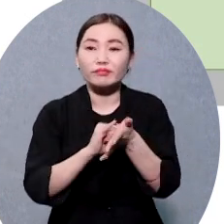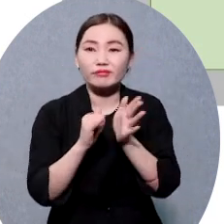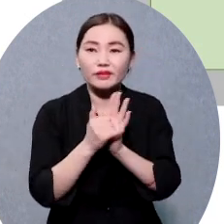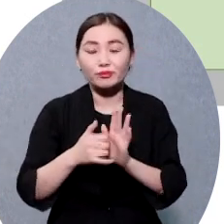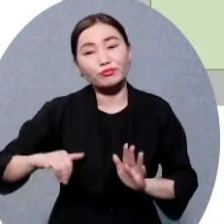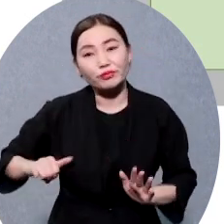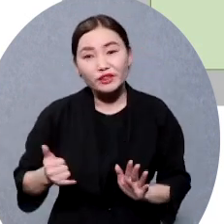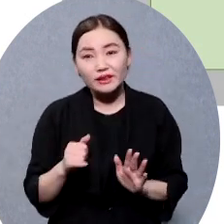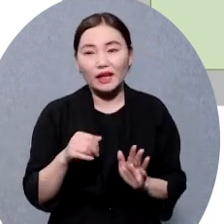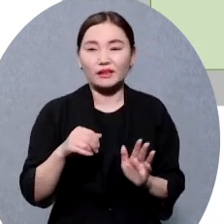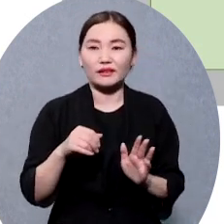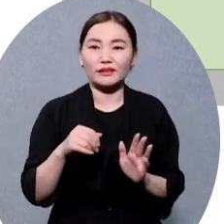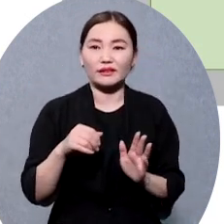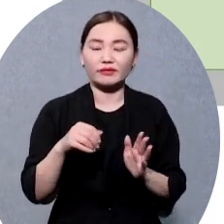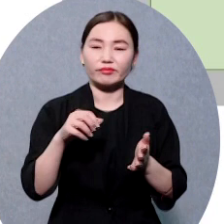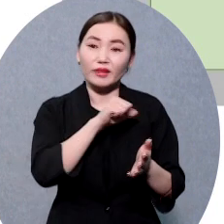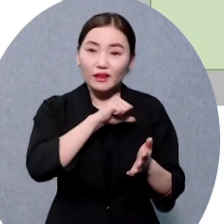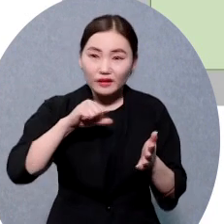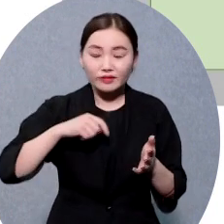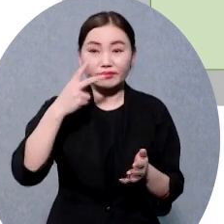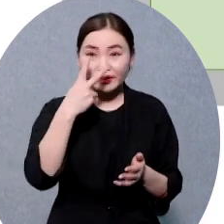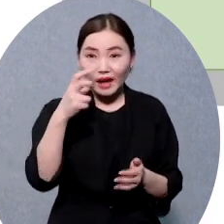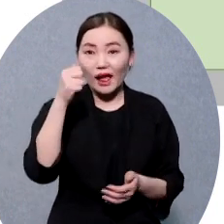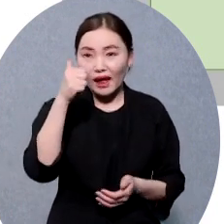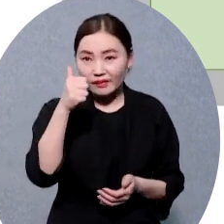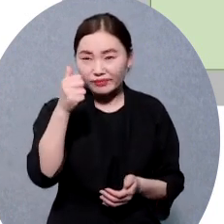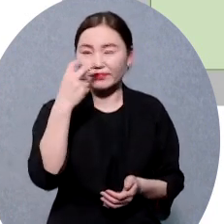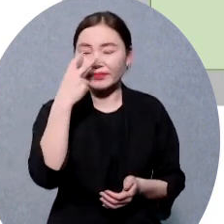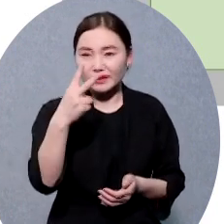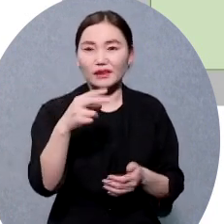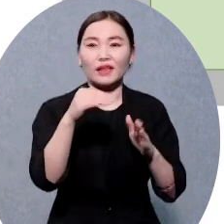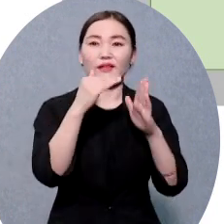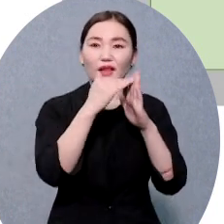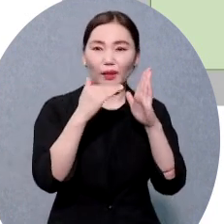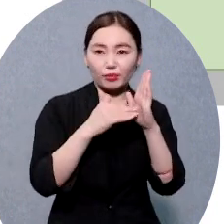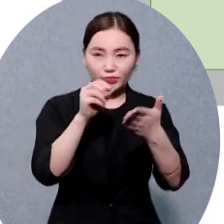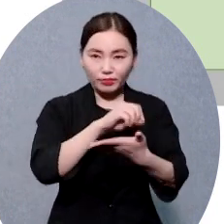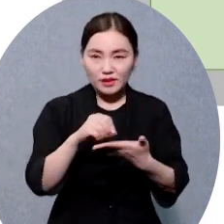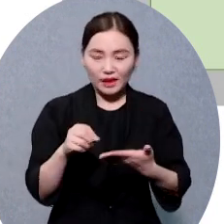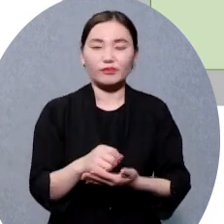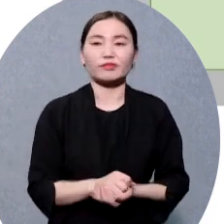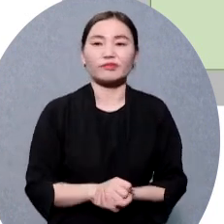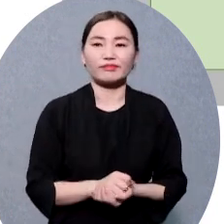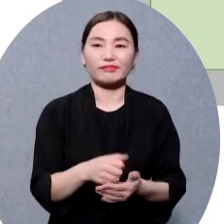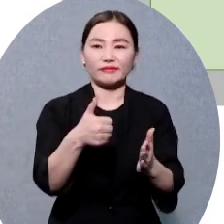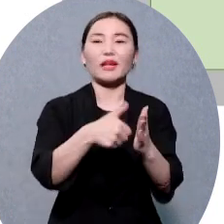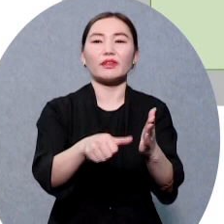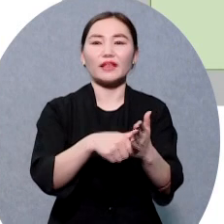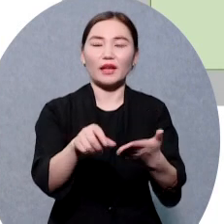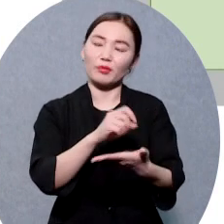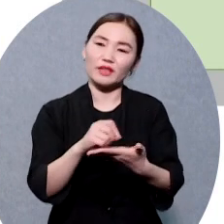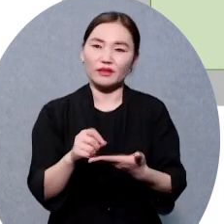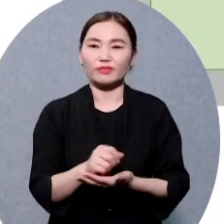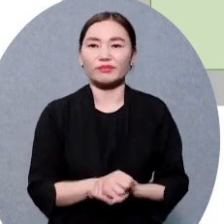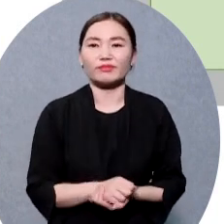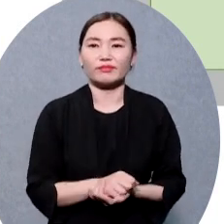одоо хамгийн сайн мэдих одоо энэ сүмхийдүүдийн зургийг багш нь өгсөн байна тийм ээ. За тэгэхээр энд ямар сүмхийдүүдийн зураг байна вэ? Энийг